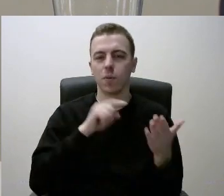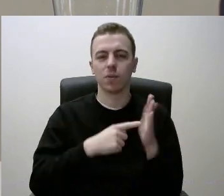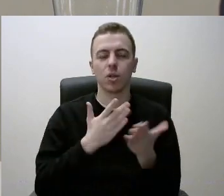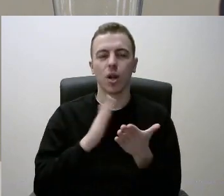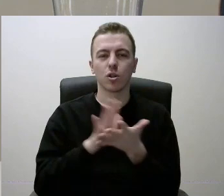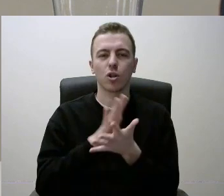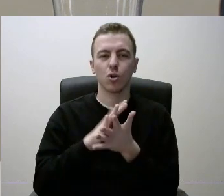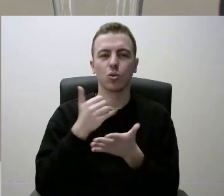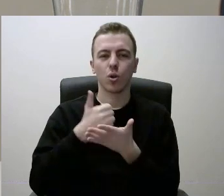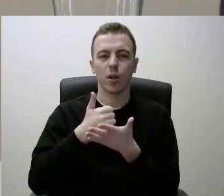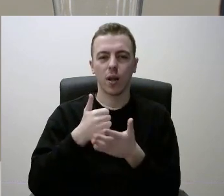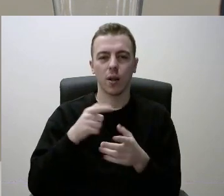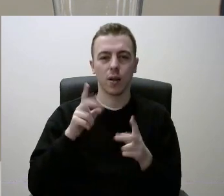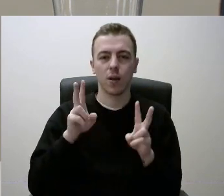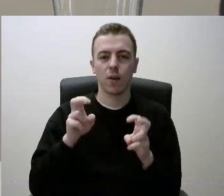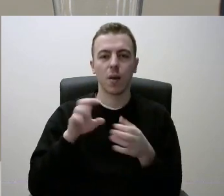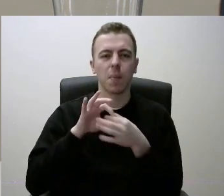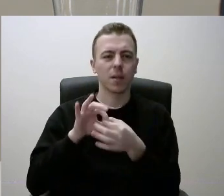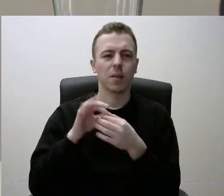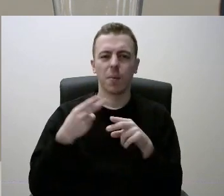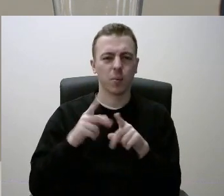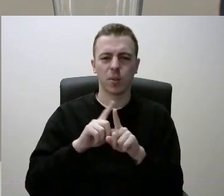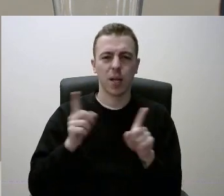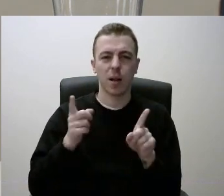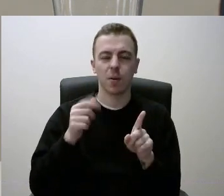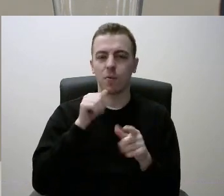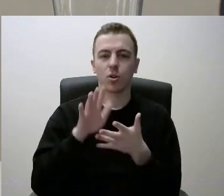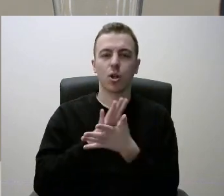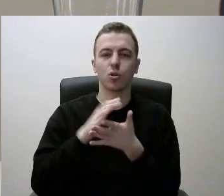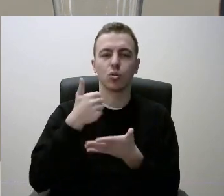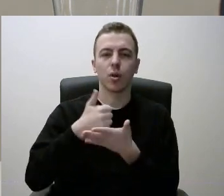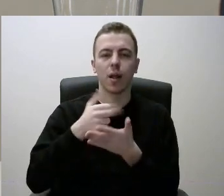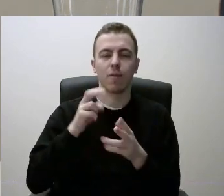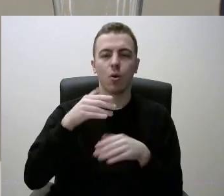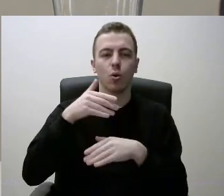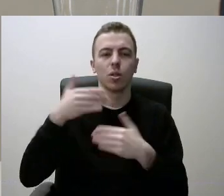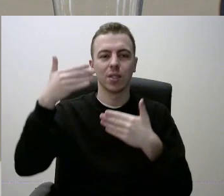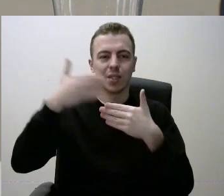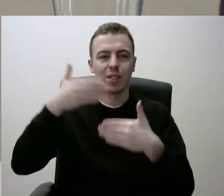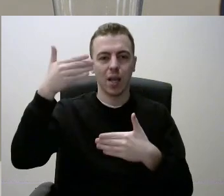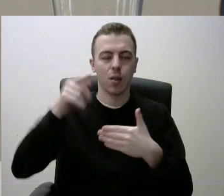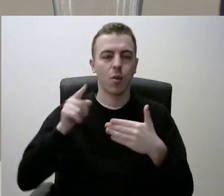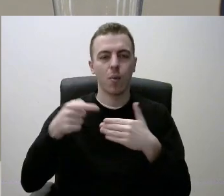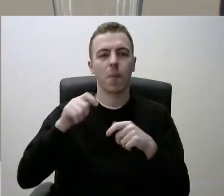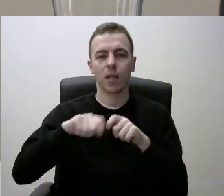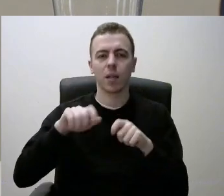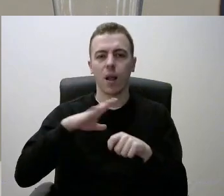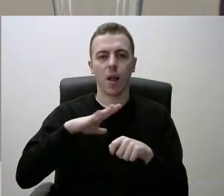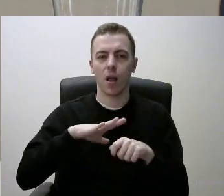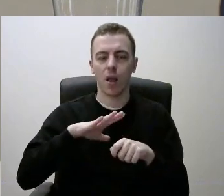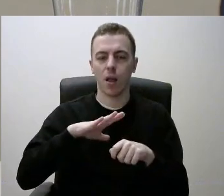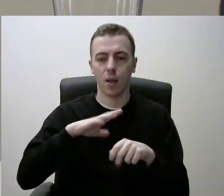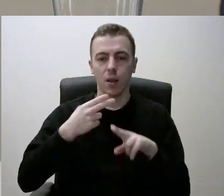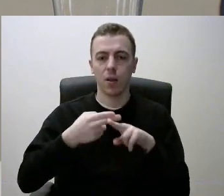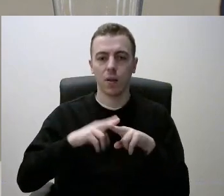Na, negalimas yra toks bendradarbiavimas, kada taršos stotelės yra už sienos, kur tu negali patikrinti ir tikrai sulaukiu pasiūlymų, sako, ar